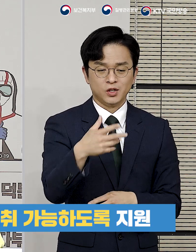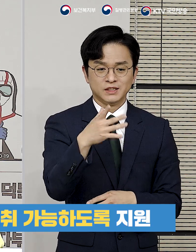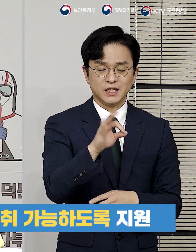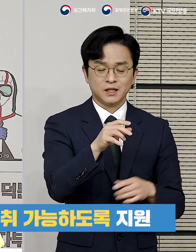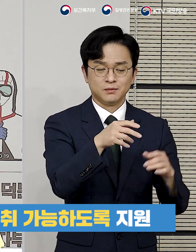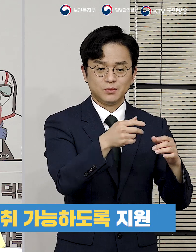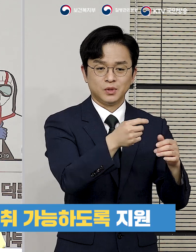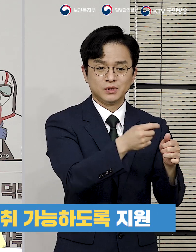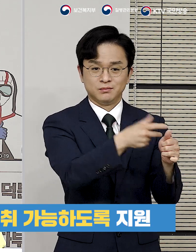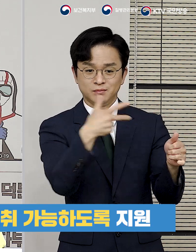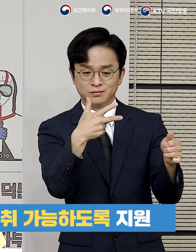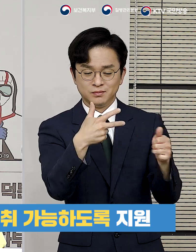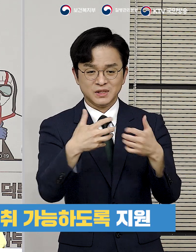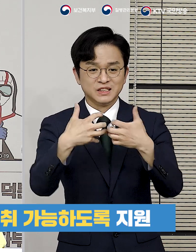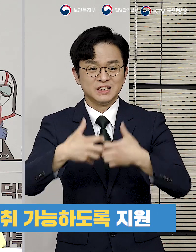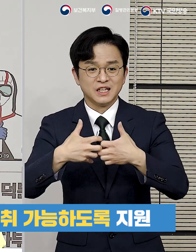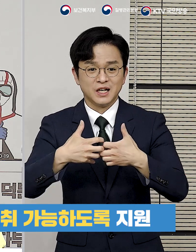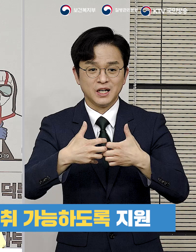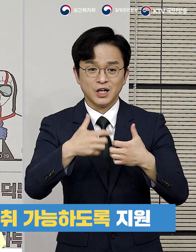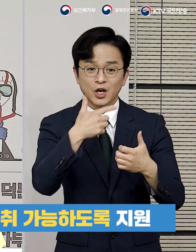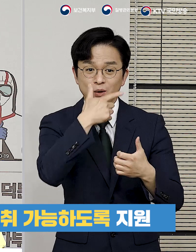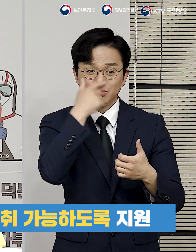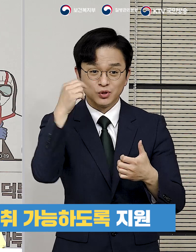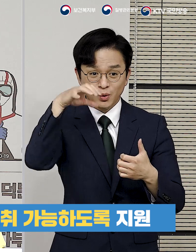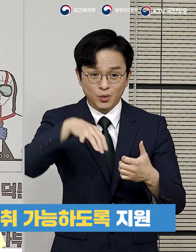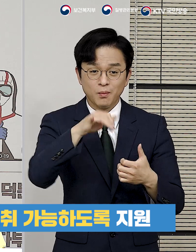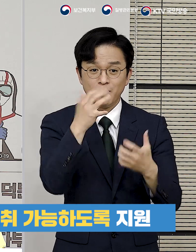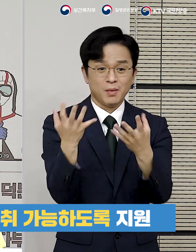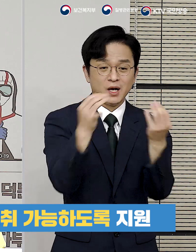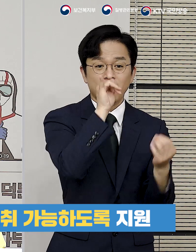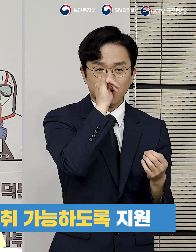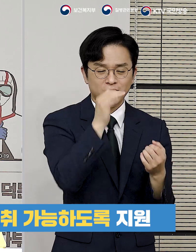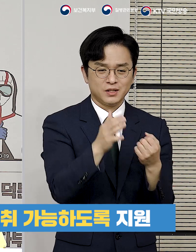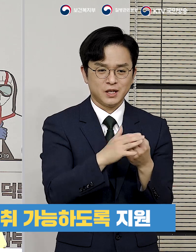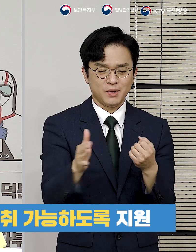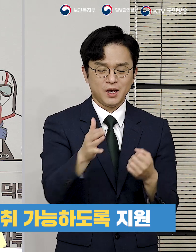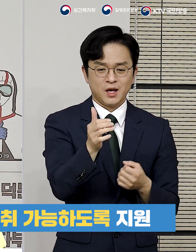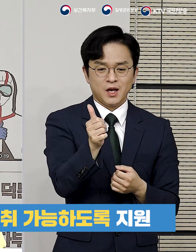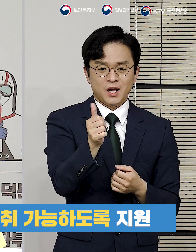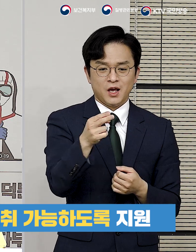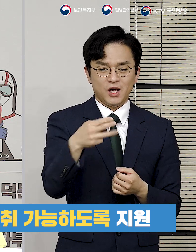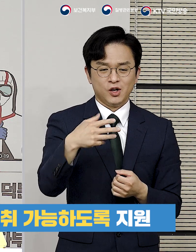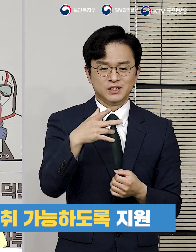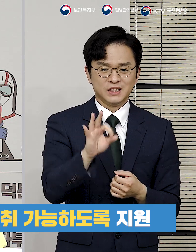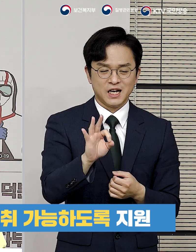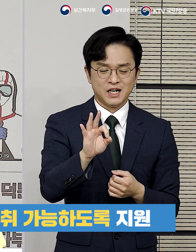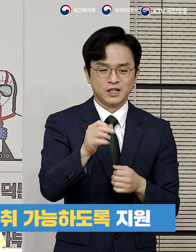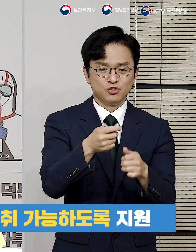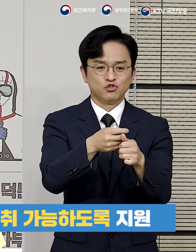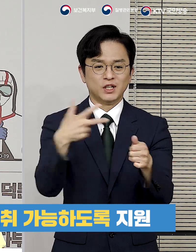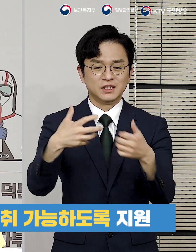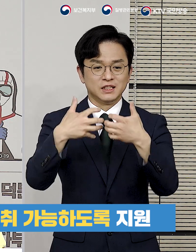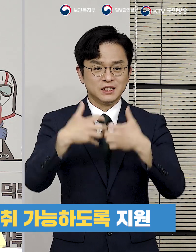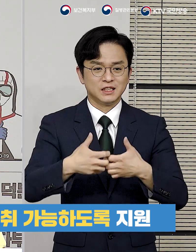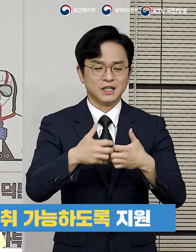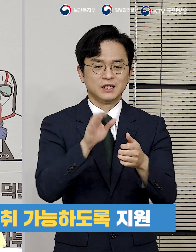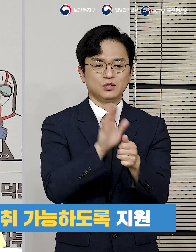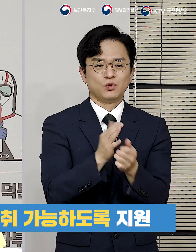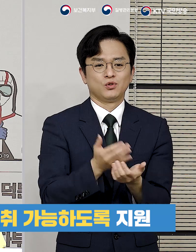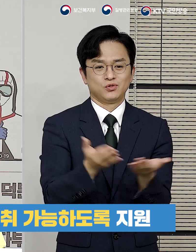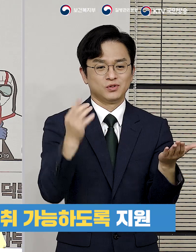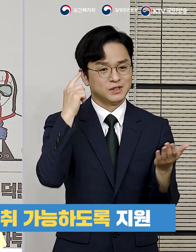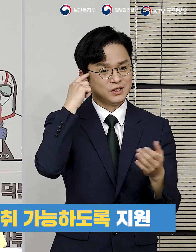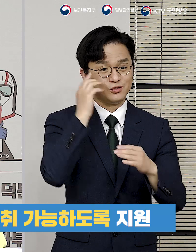부족한 의료기관에 대하여 혈장 성분 채열기를 임대하여 혈장 채취가 가능할 수